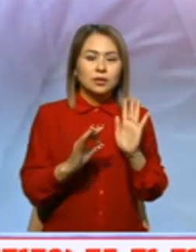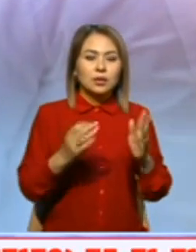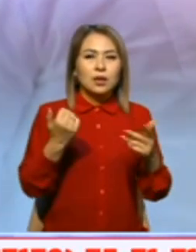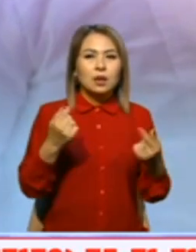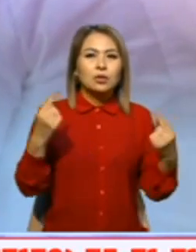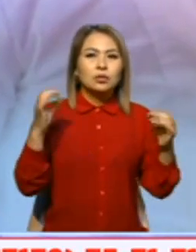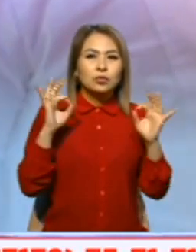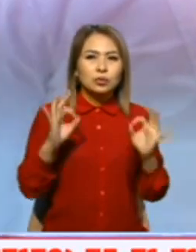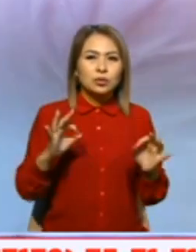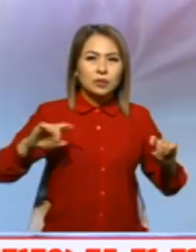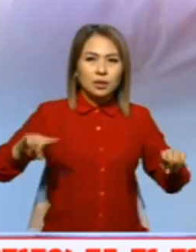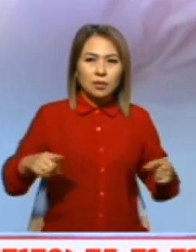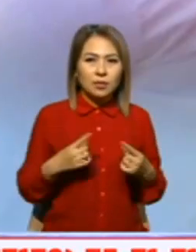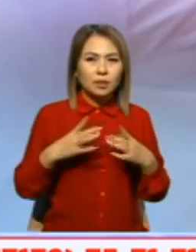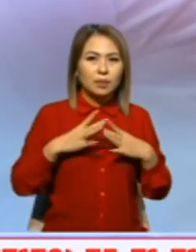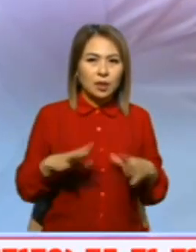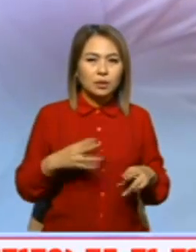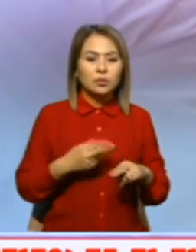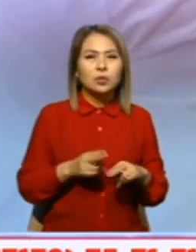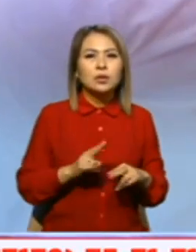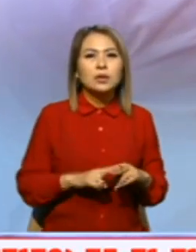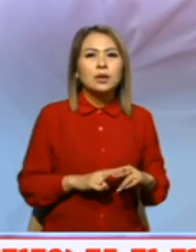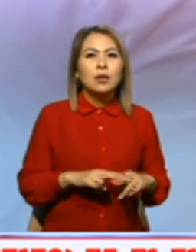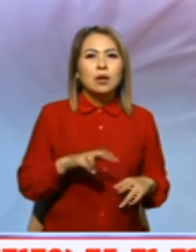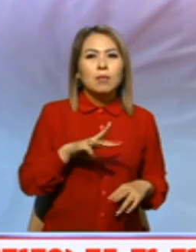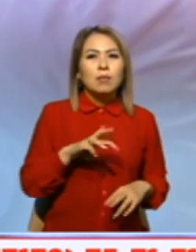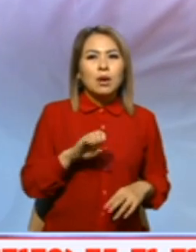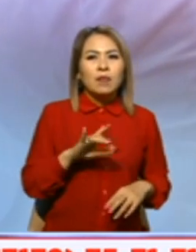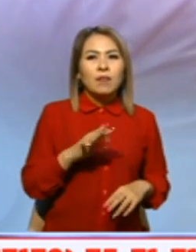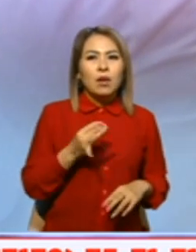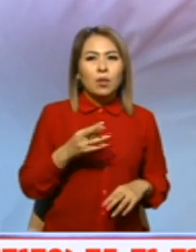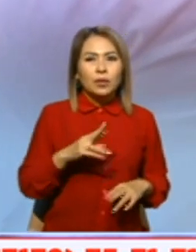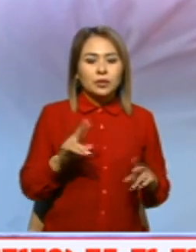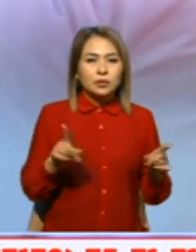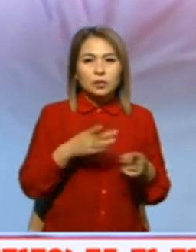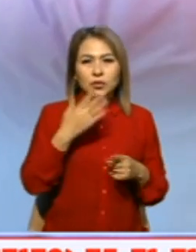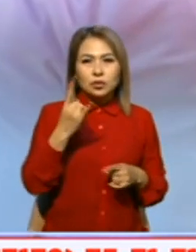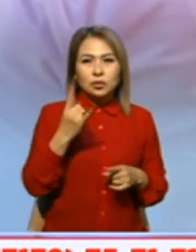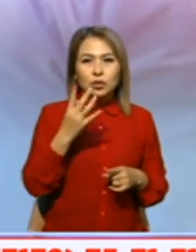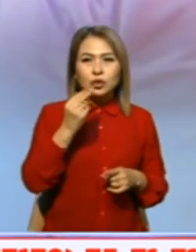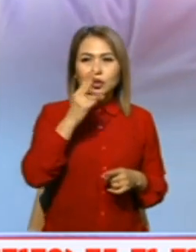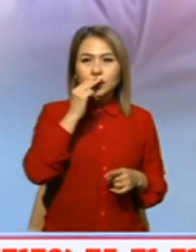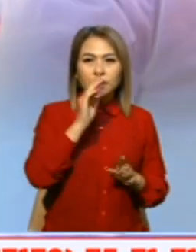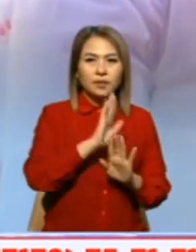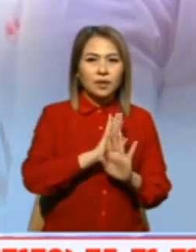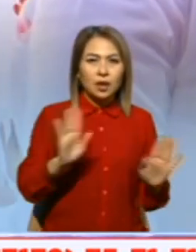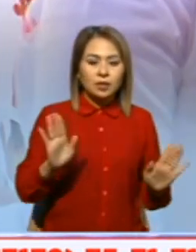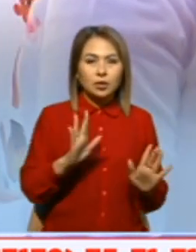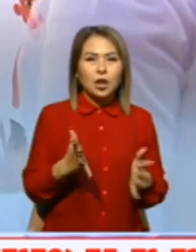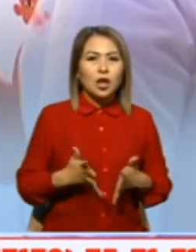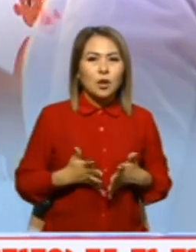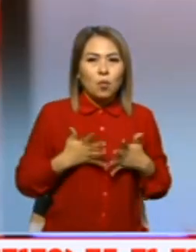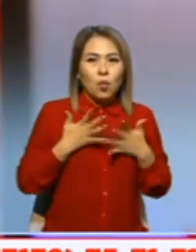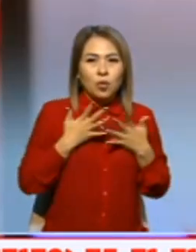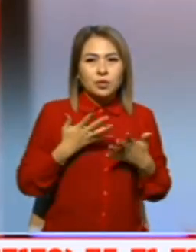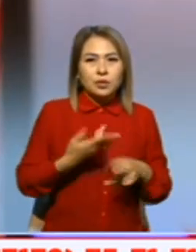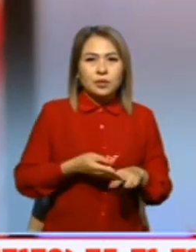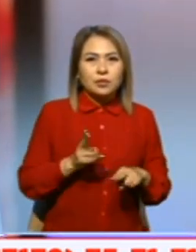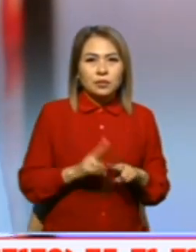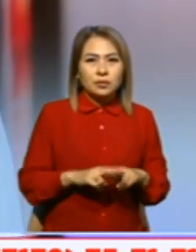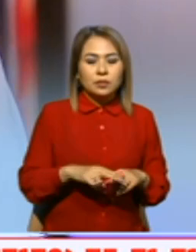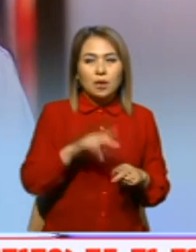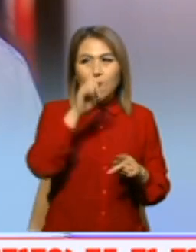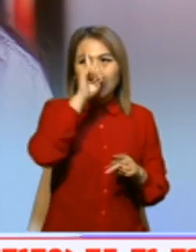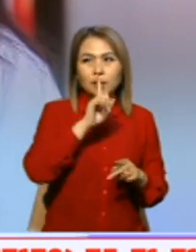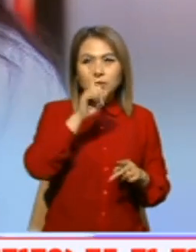дұрыс дамымағанда, бала туған кезде ол, біз айтамыз қой, морфологиялық әлі дамымаған деп, бала әлі сөйлемейді, оның эмоциясы өте ай